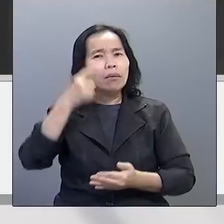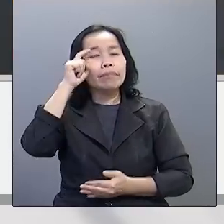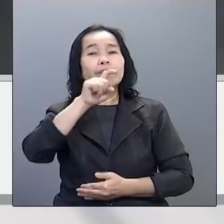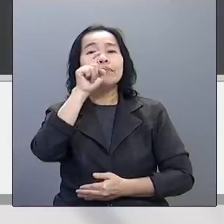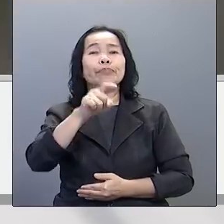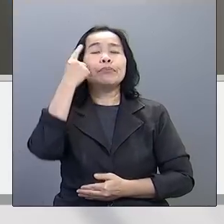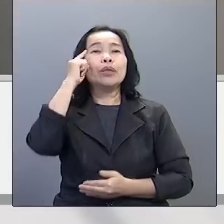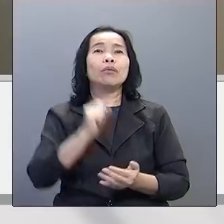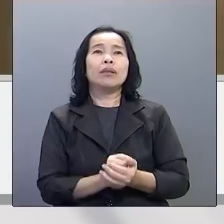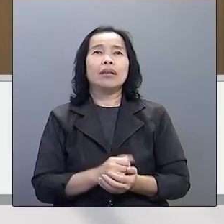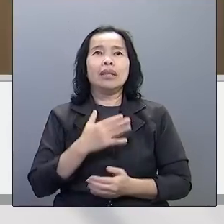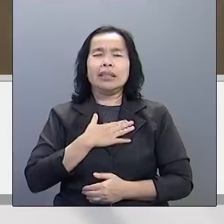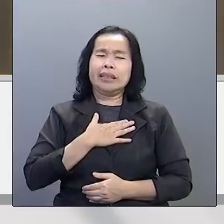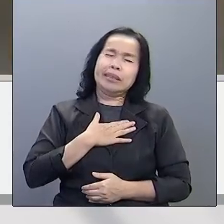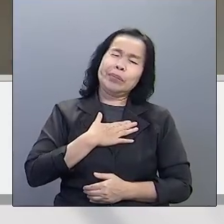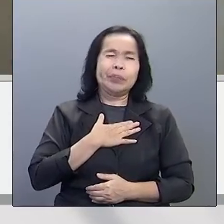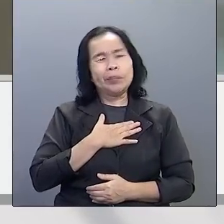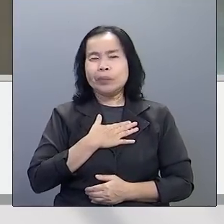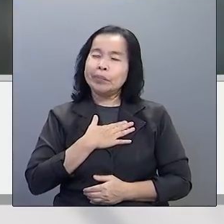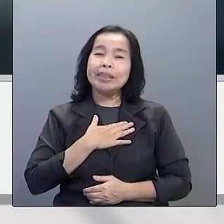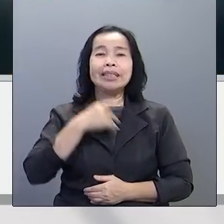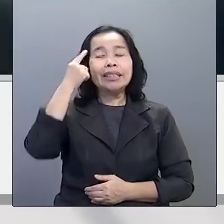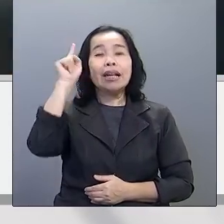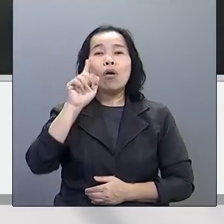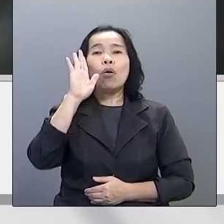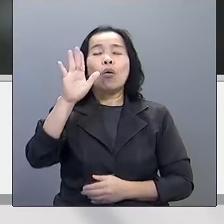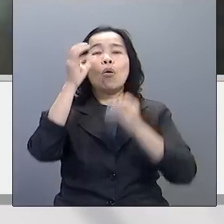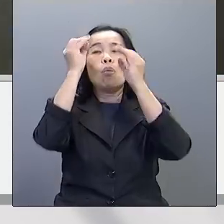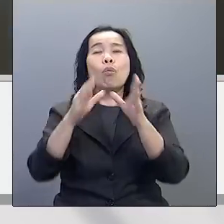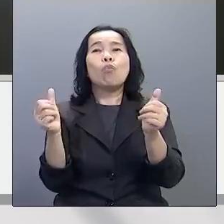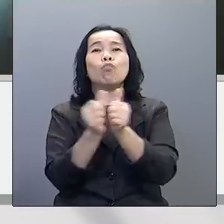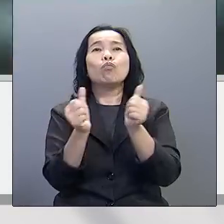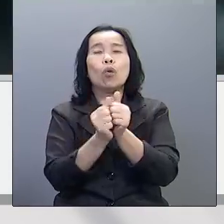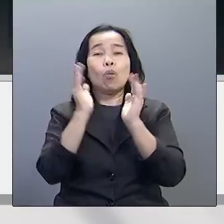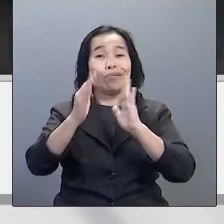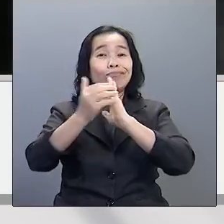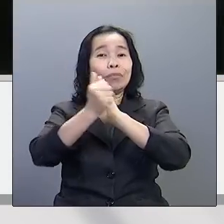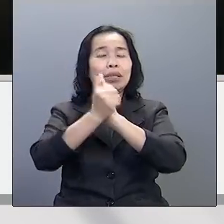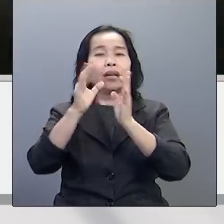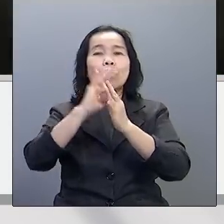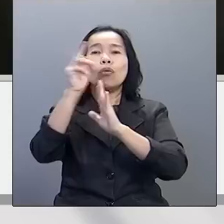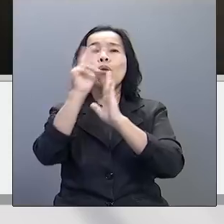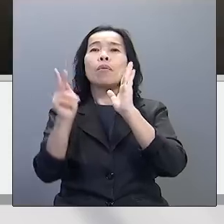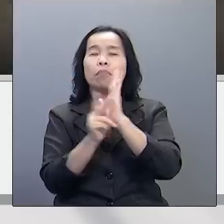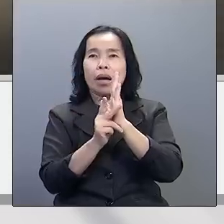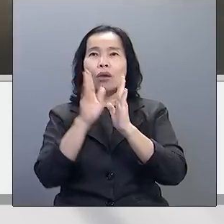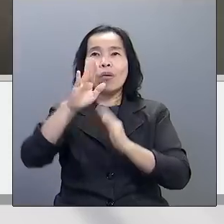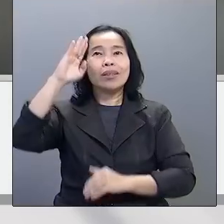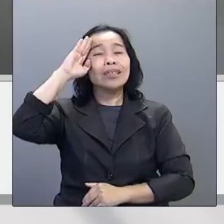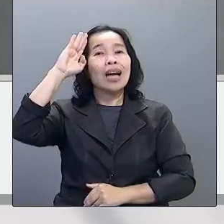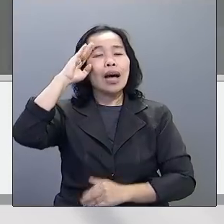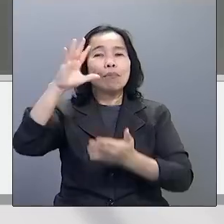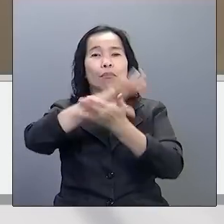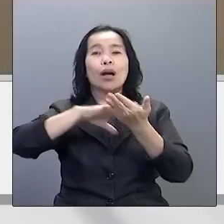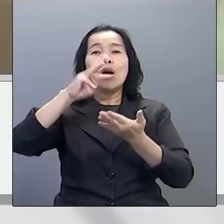ดิฉันอ่านจาก BBC ไทยเขาอ้างอิงความเห็นของรองศาสตราจารย์เดวิดเลตส์เป็นนักวิชาการด้านกฎหมายนาวีและกฎหมายทหารจากมหาวิ